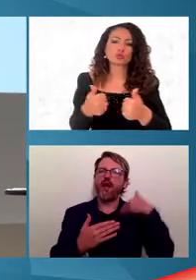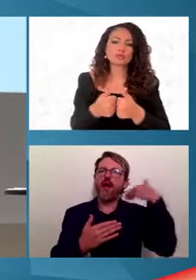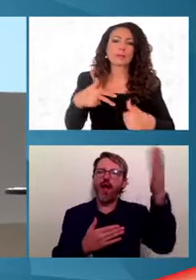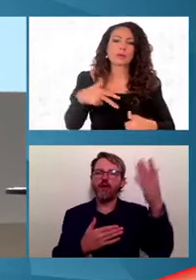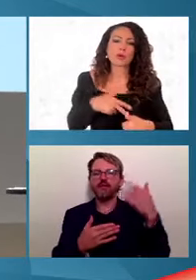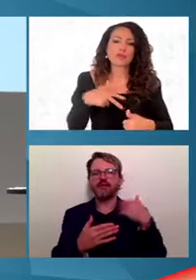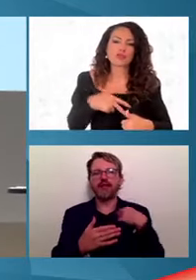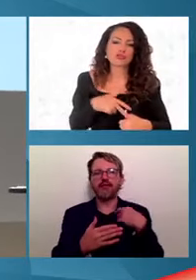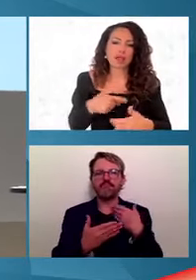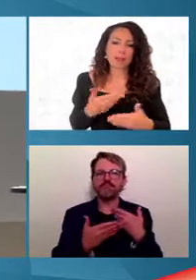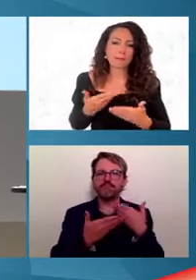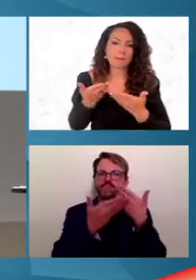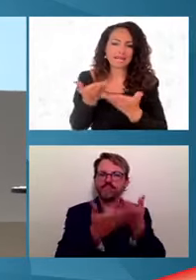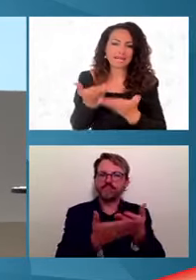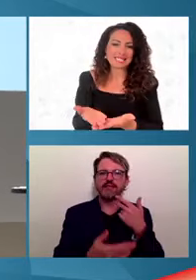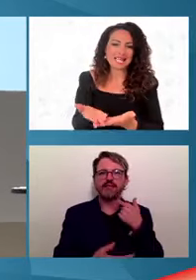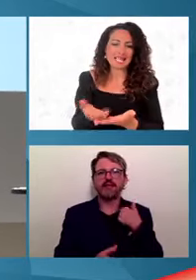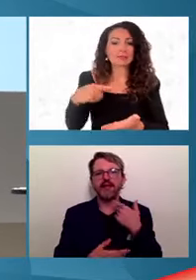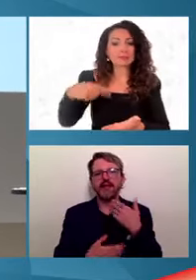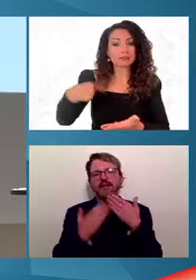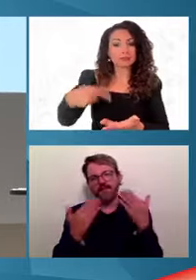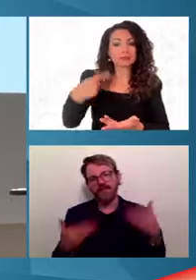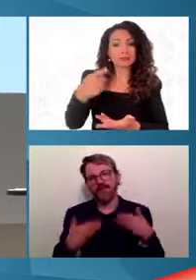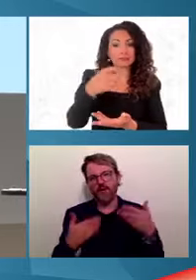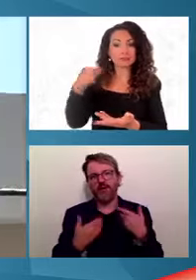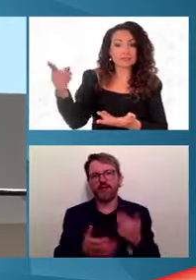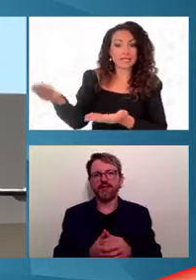Darüber würden wir uns natürlich sehr freuen. Ja, ich